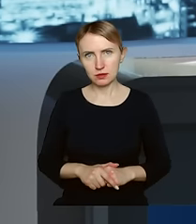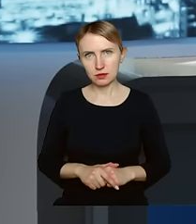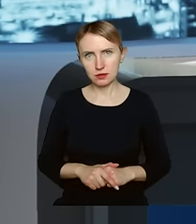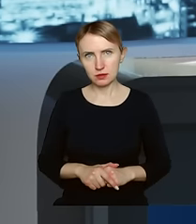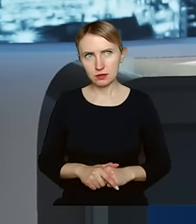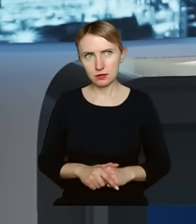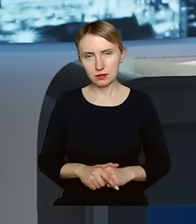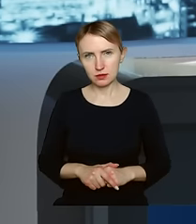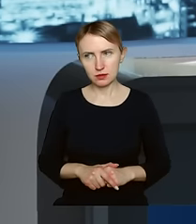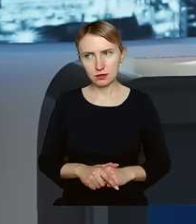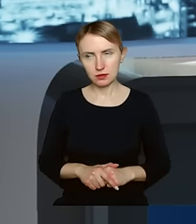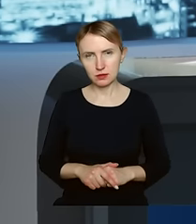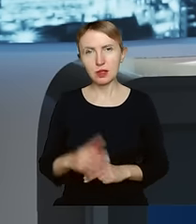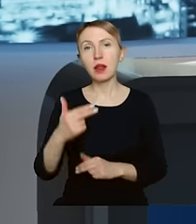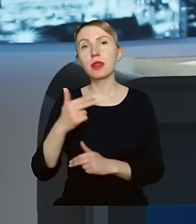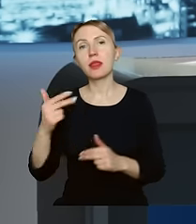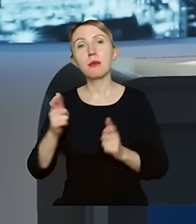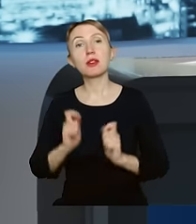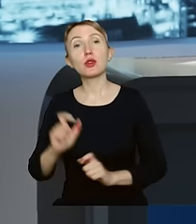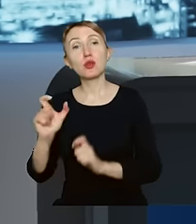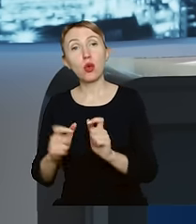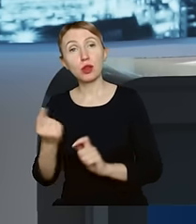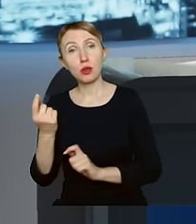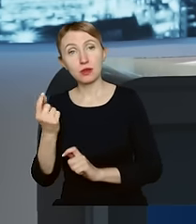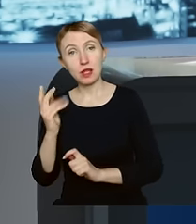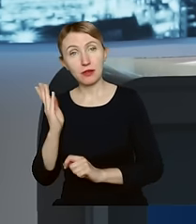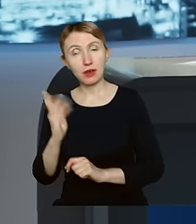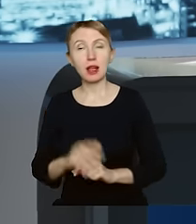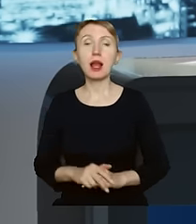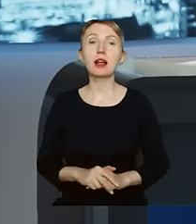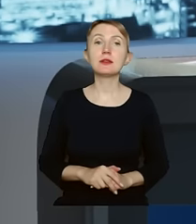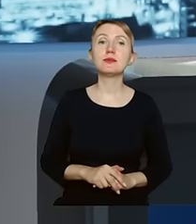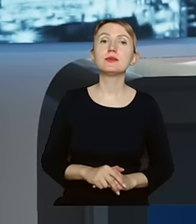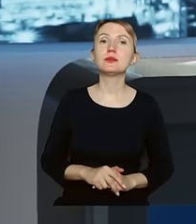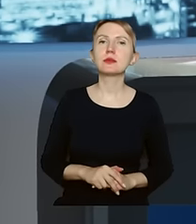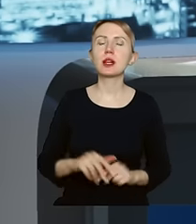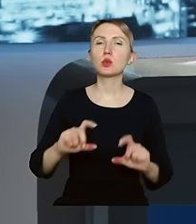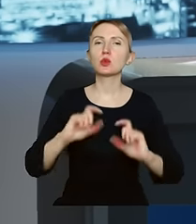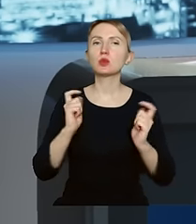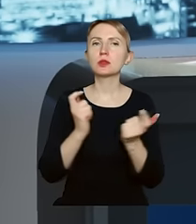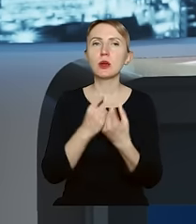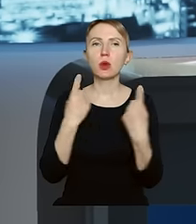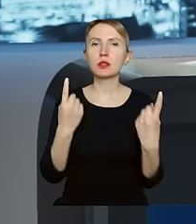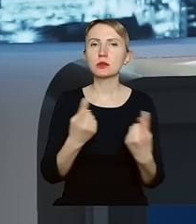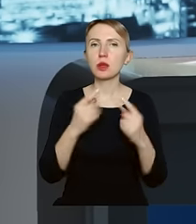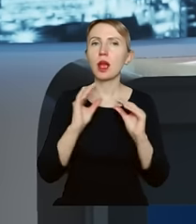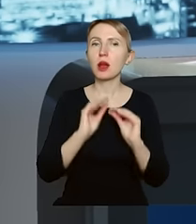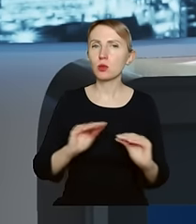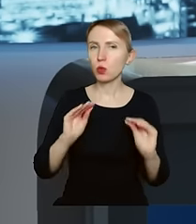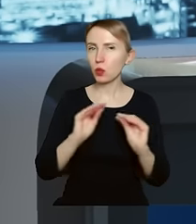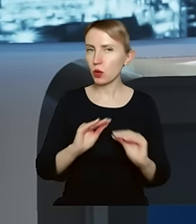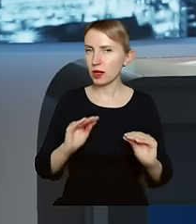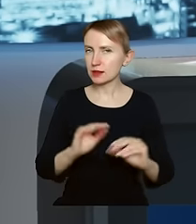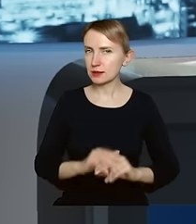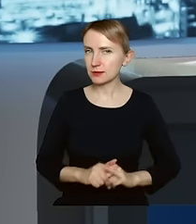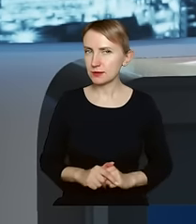Do rolników też przejdę za moment, ale jeszcze odnośnie tego całego wariactwa, które się dzieje w edukacji, tak?